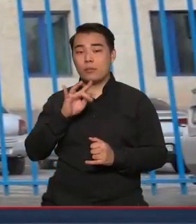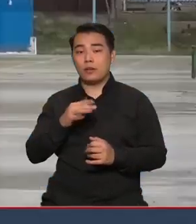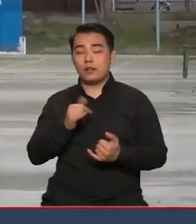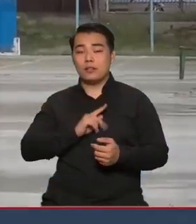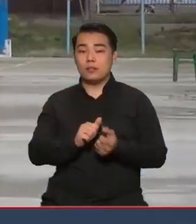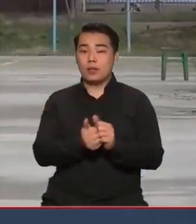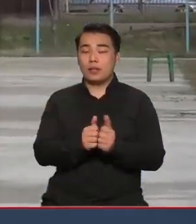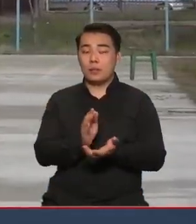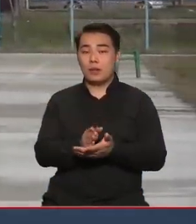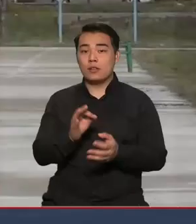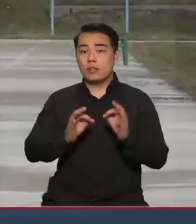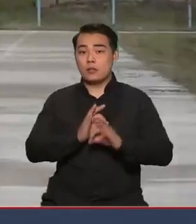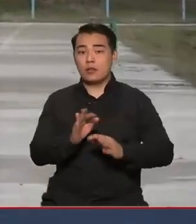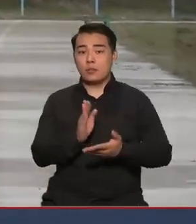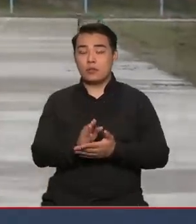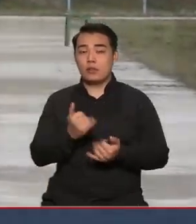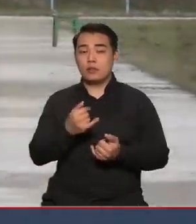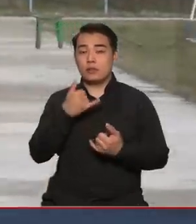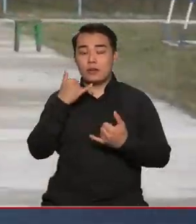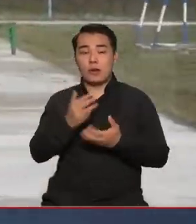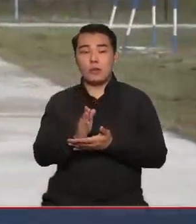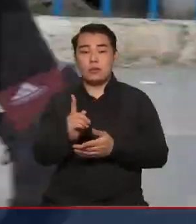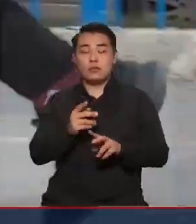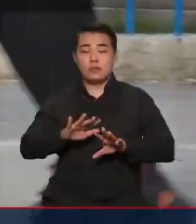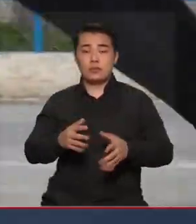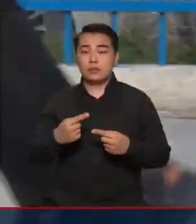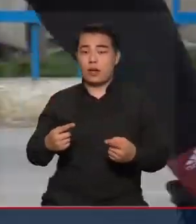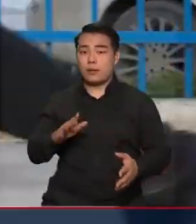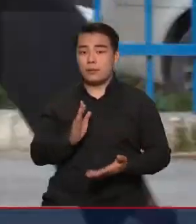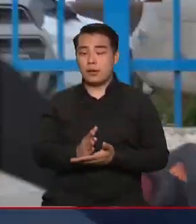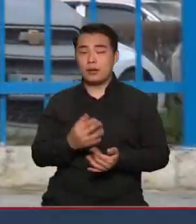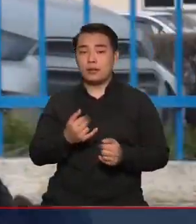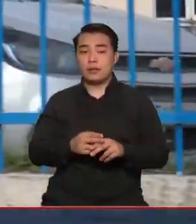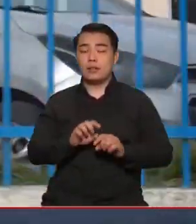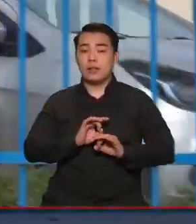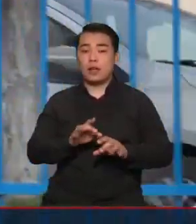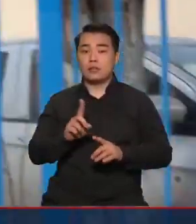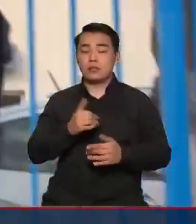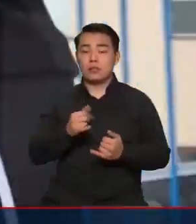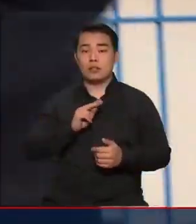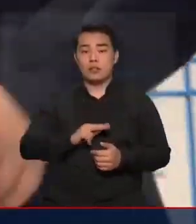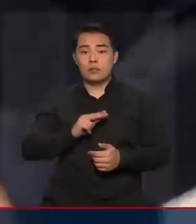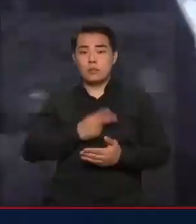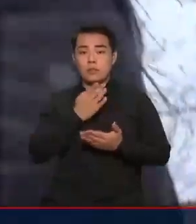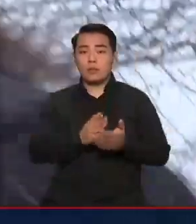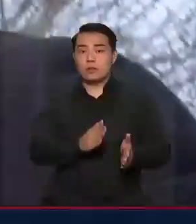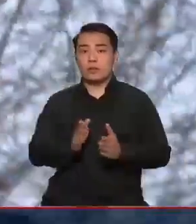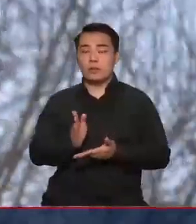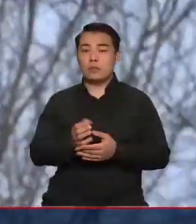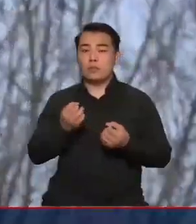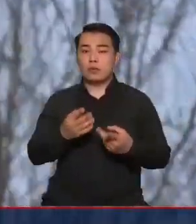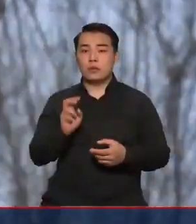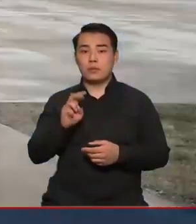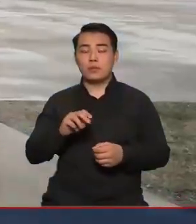этом должны быть круглые сутки в зоне доступа. Ситуации бывают разные. Гулида рассказывает, что требования жесткие и просто так попасть